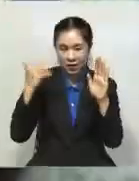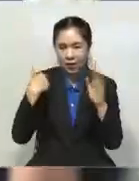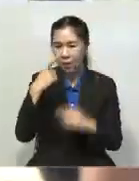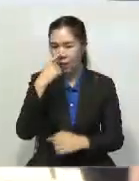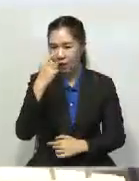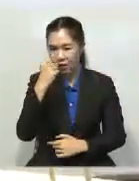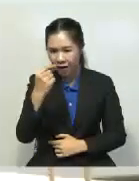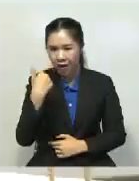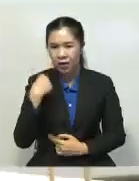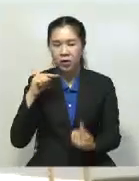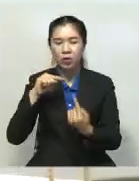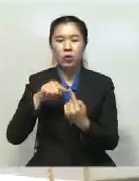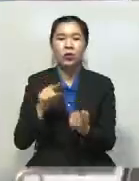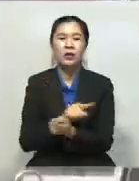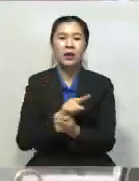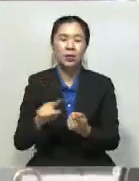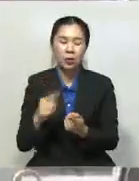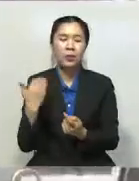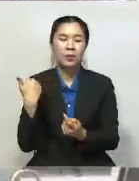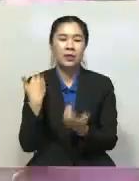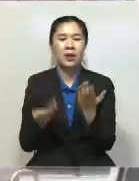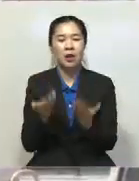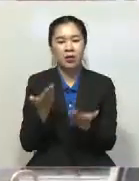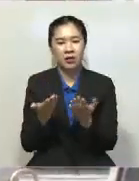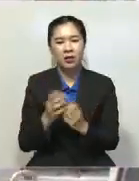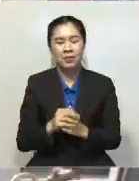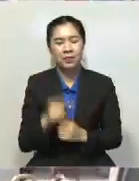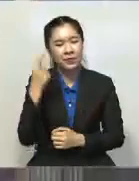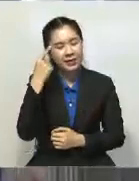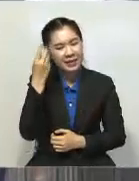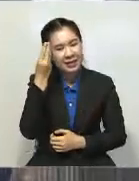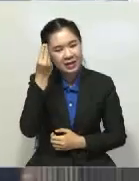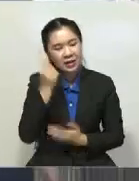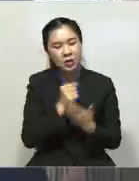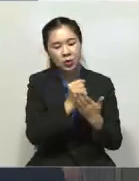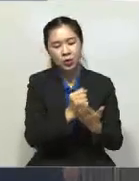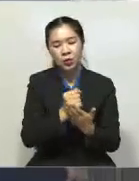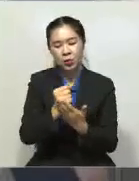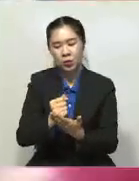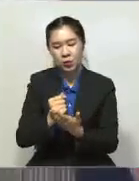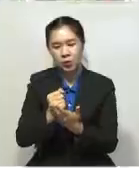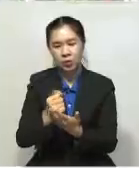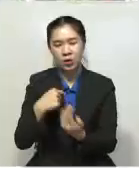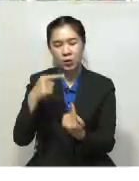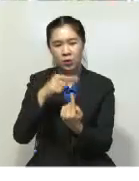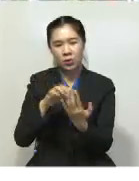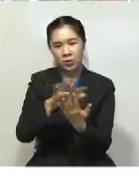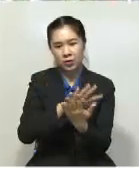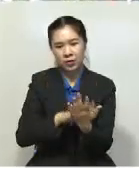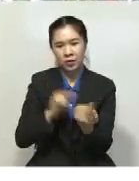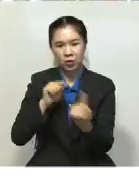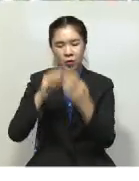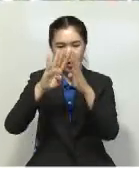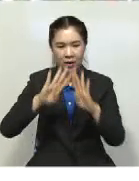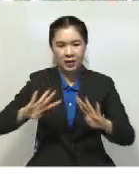ประชาธิปไตยแบบสังคมนิยมนอกจากนี้ยังอยากให้ช่วยกันคิดที่จะทำให้ประเทศเป็นผู้นำความเปลี่ยนแปลงมาสู่อาเซียน